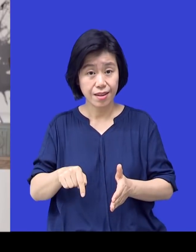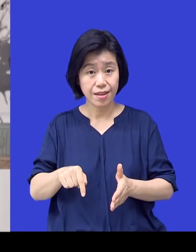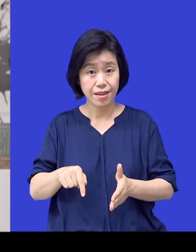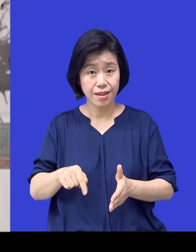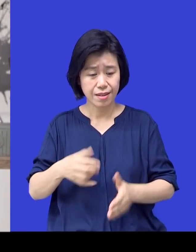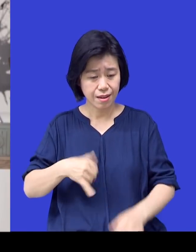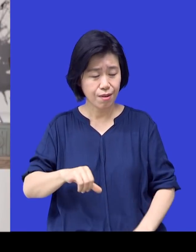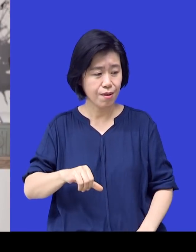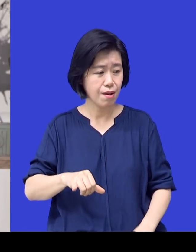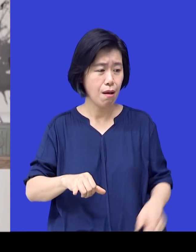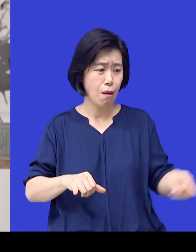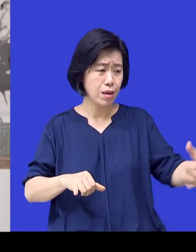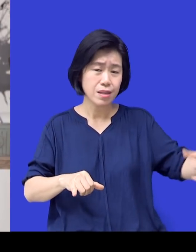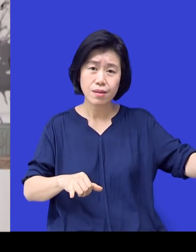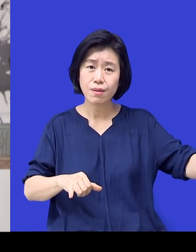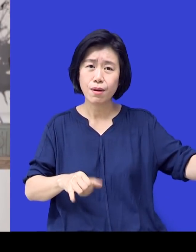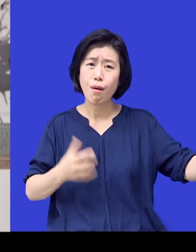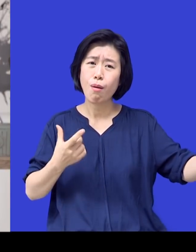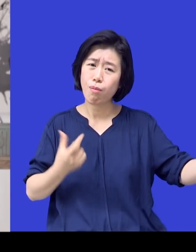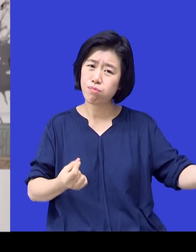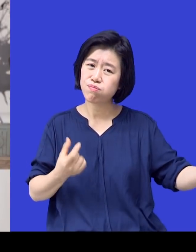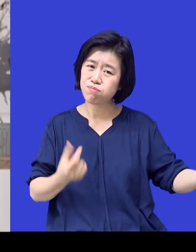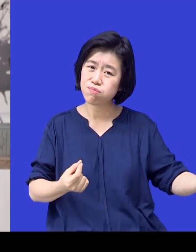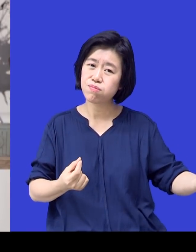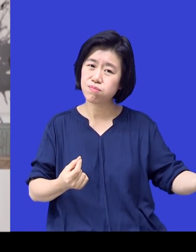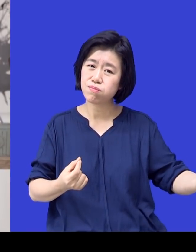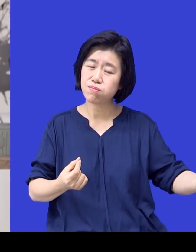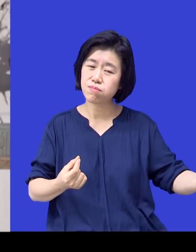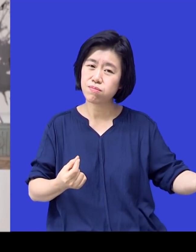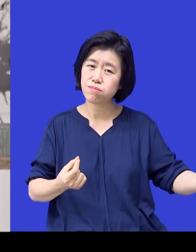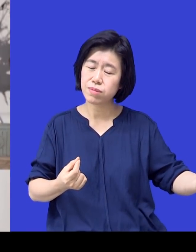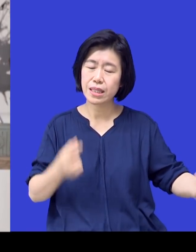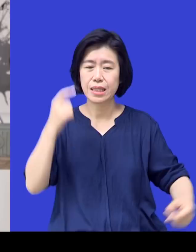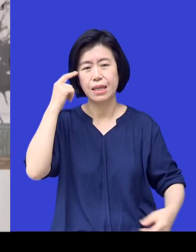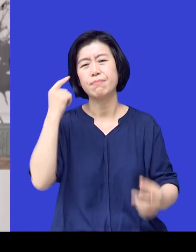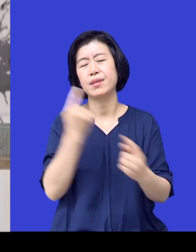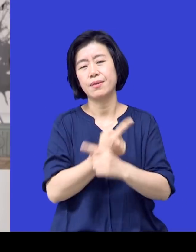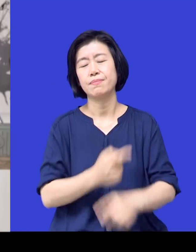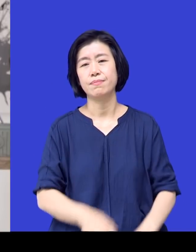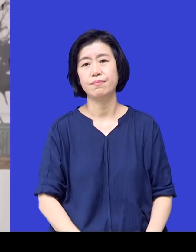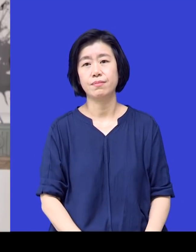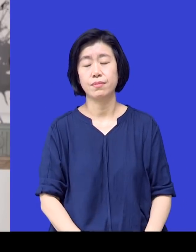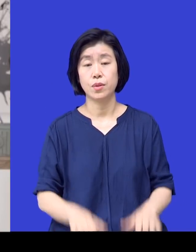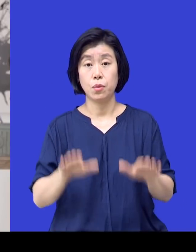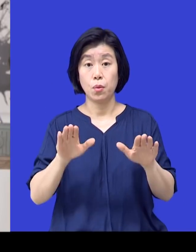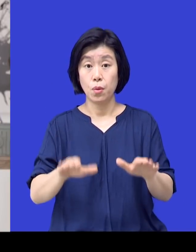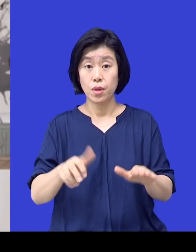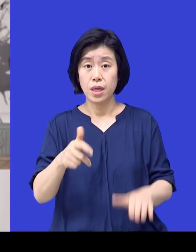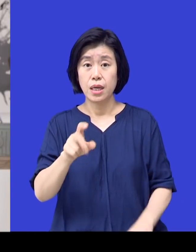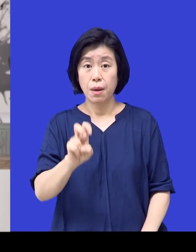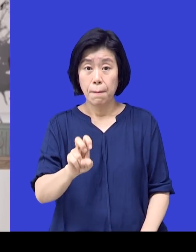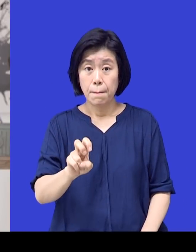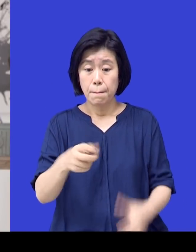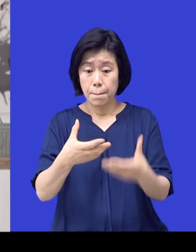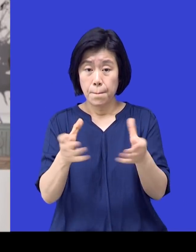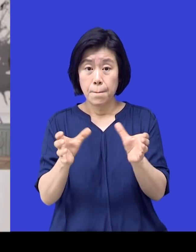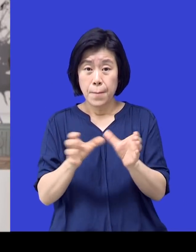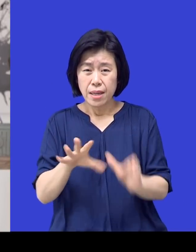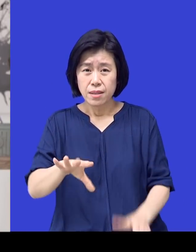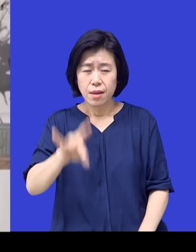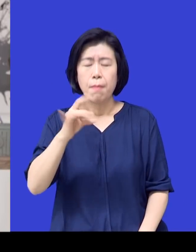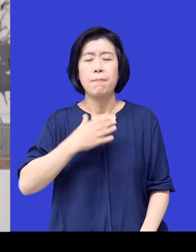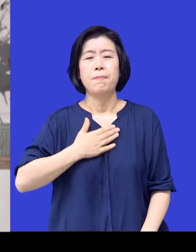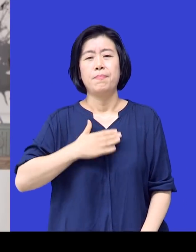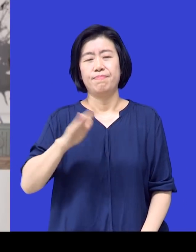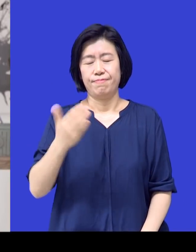그래서 저는 진짜 컴패션이 뭔지 몰랐어요. 오늘 네. 전까지도 아예 몰랐고 근데 이제는